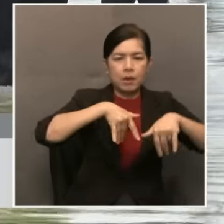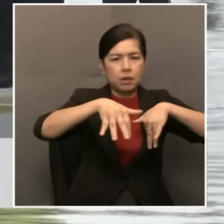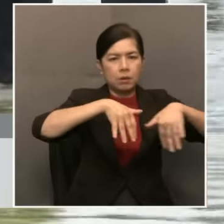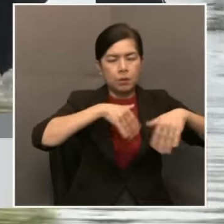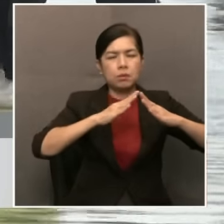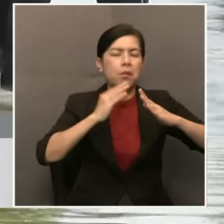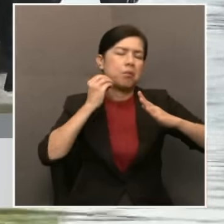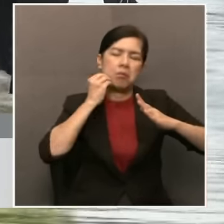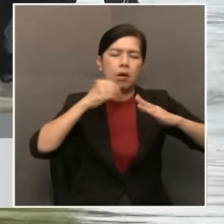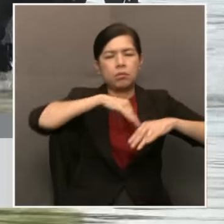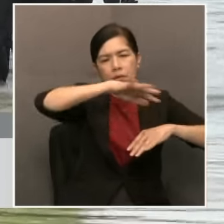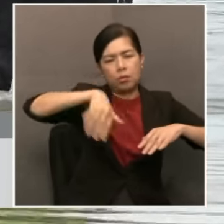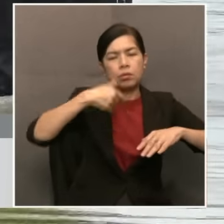ค่ะ